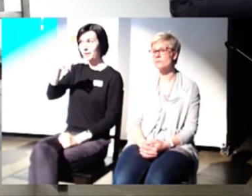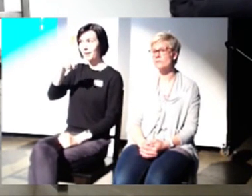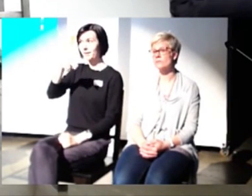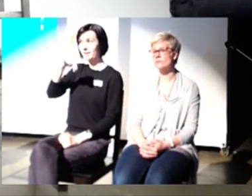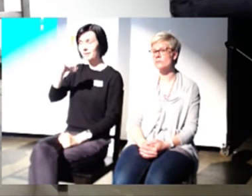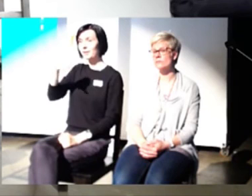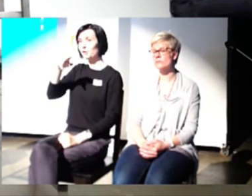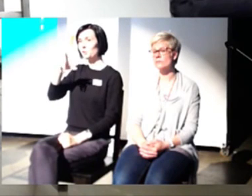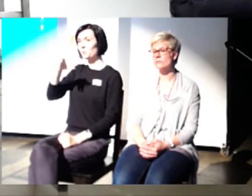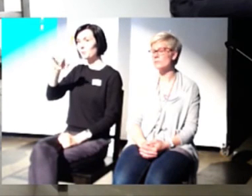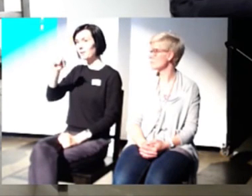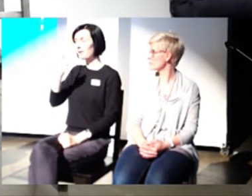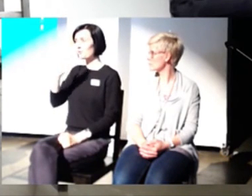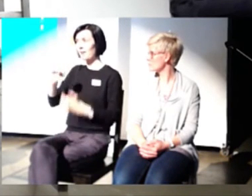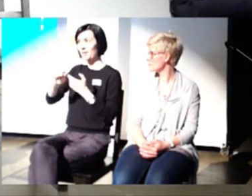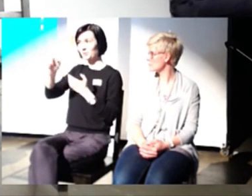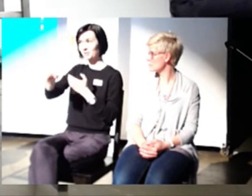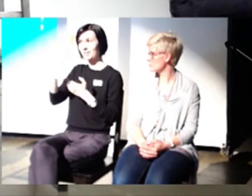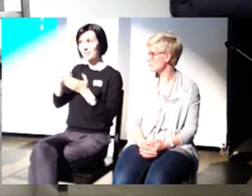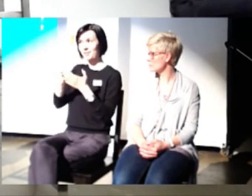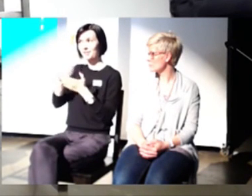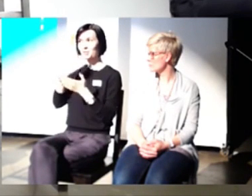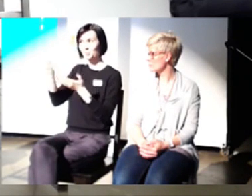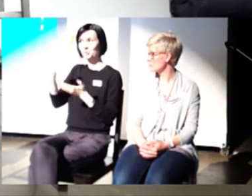kenet kannattaisi ehkä kutsua mukaan.